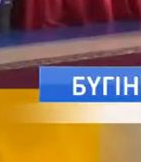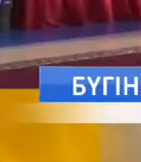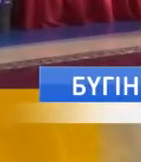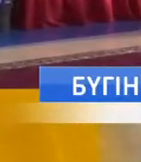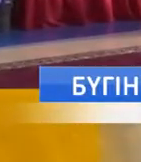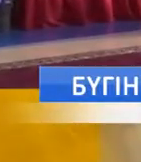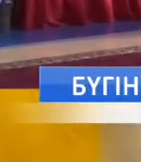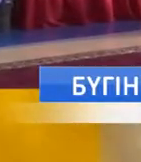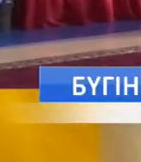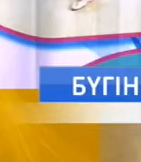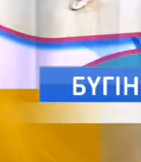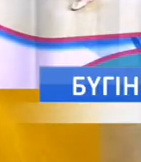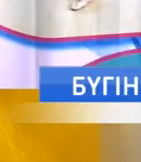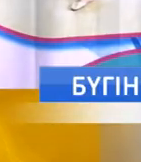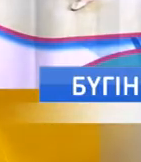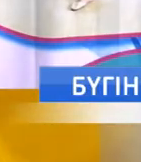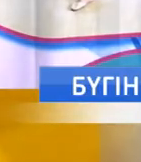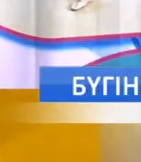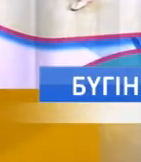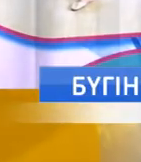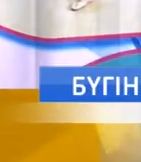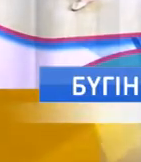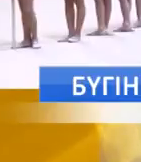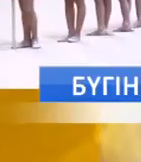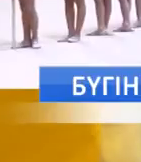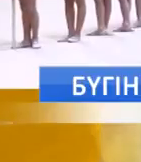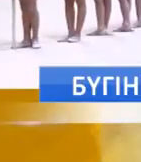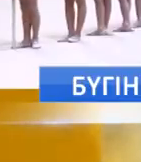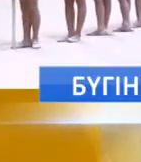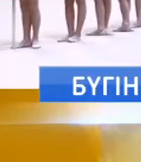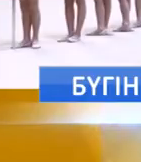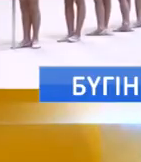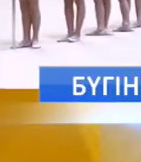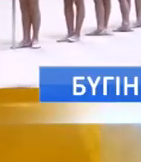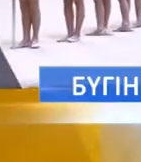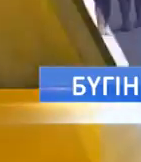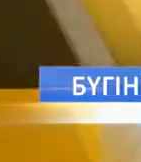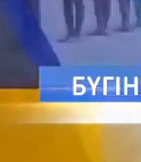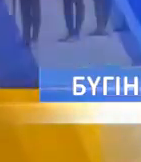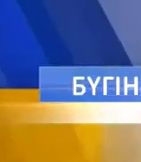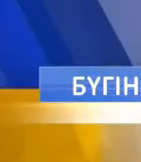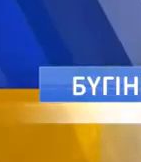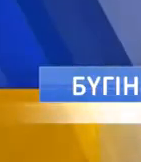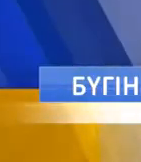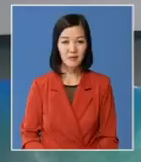Талдықорғанда көркем гимнастикадан облыстық турнир басталды. Жарысқа 200-ден аса спортшы қатысып жатыр.